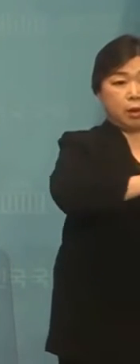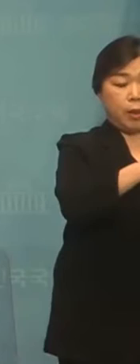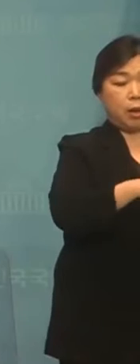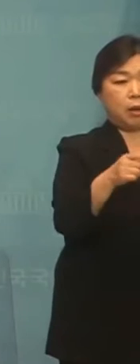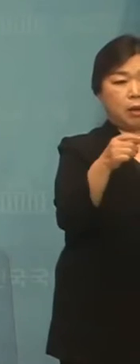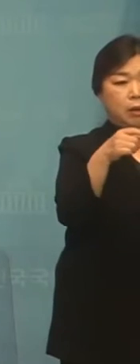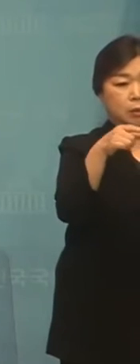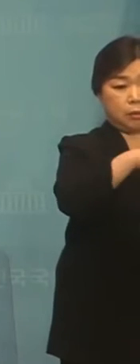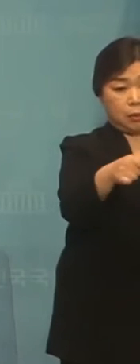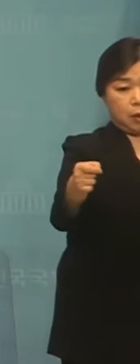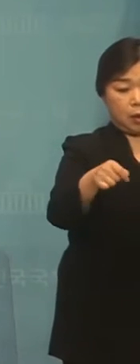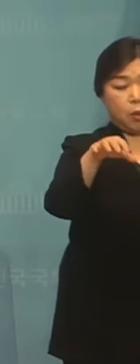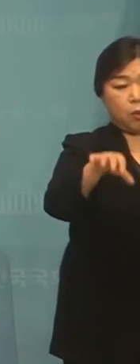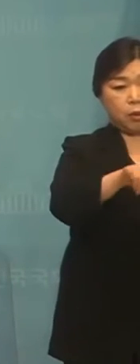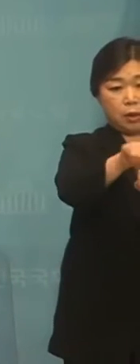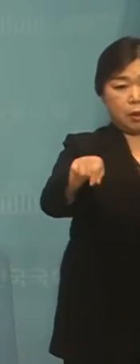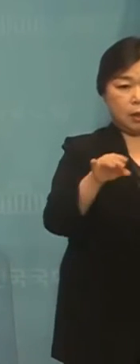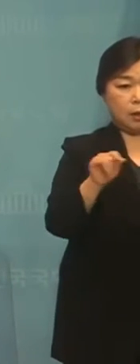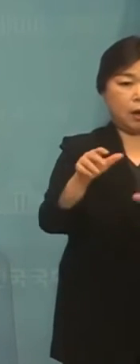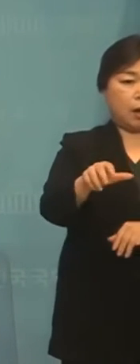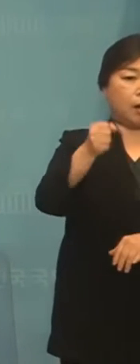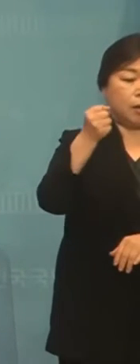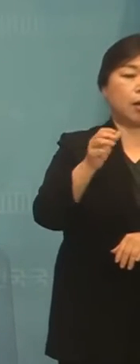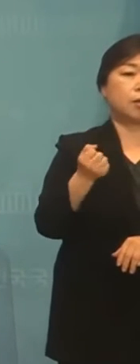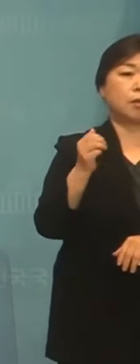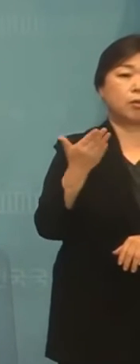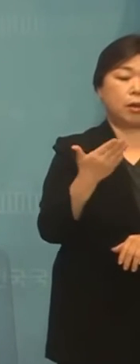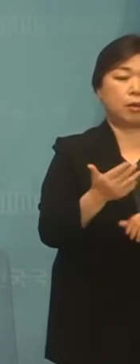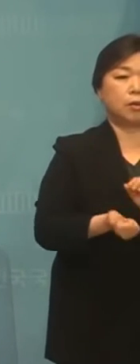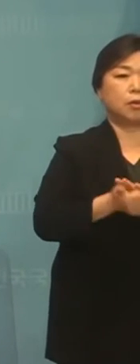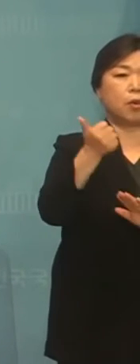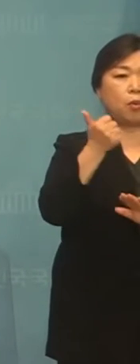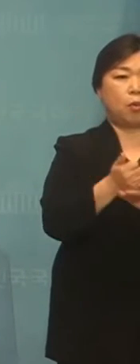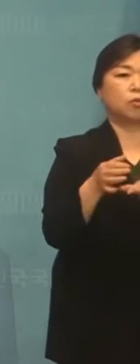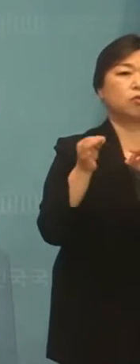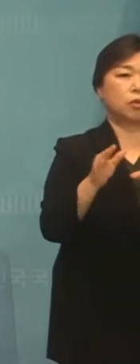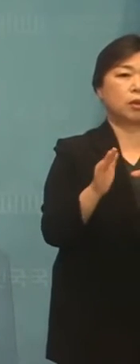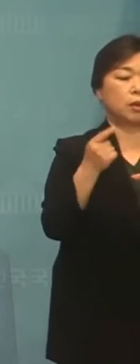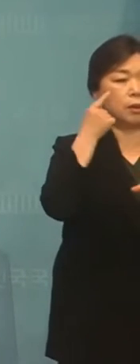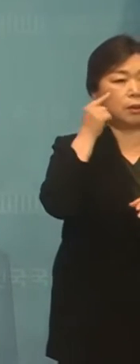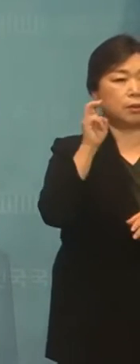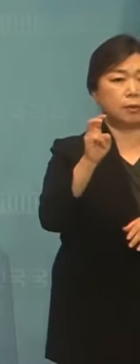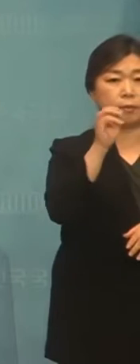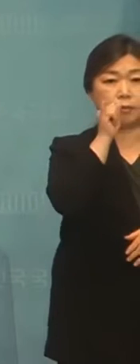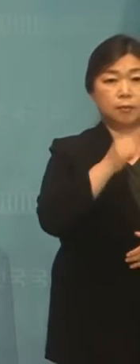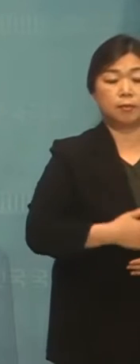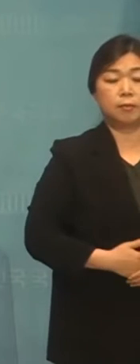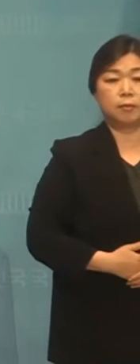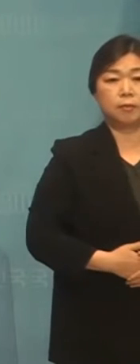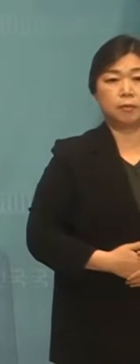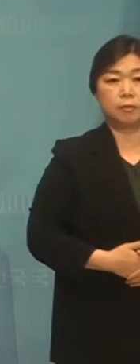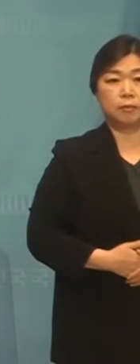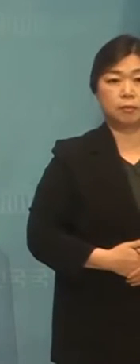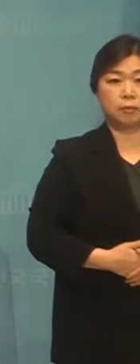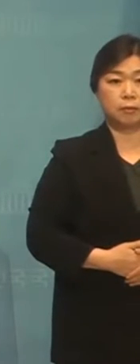일대 토지를 소유하게 되는 성공적인 투기를 한 것으로 의심됩니다.